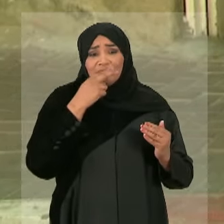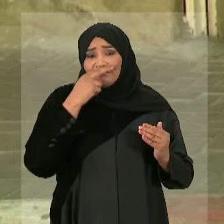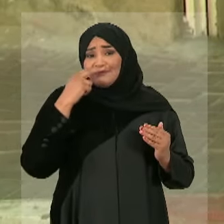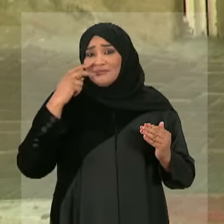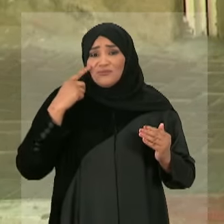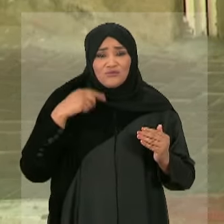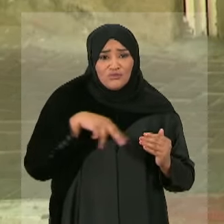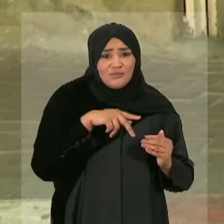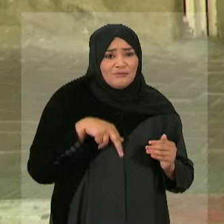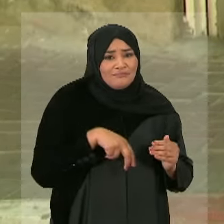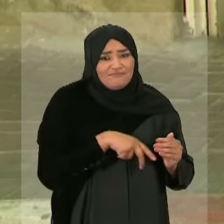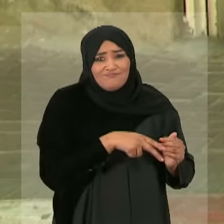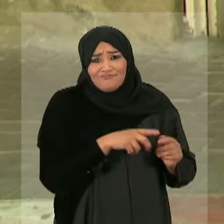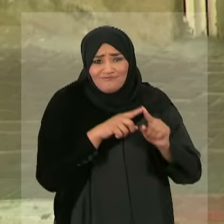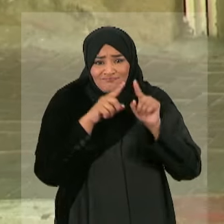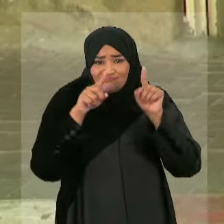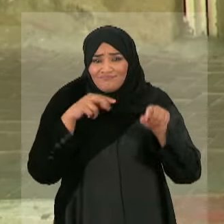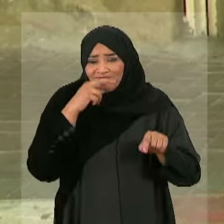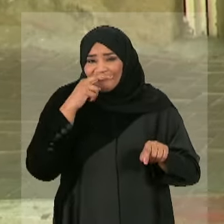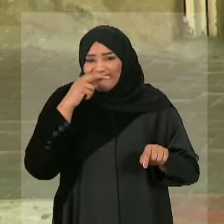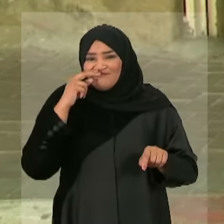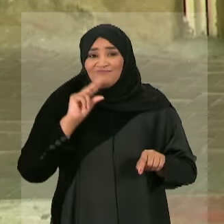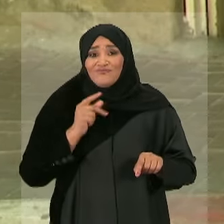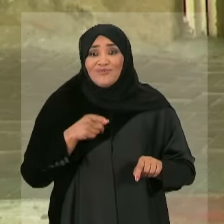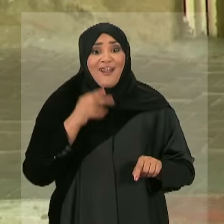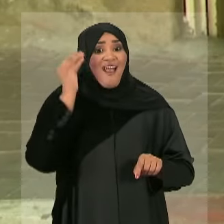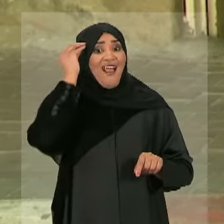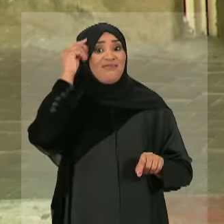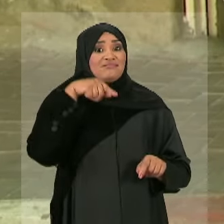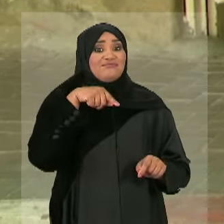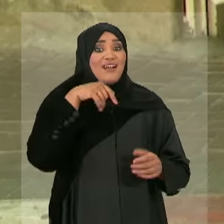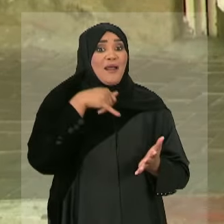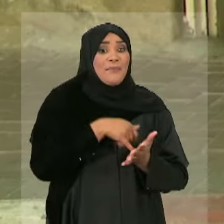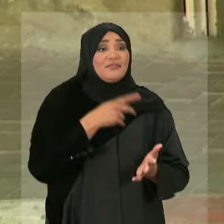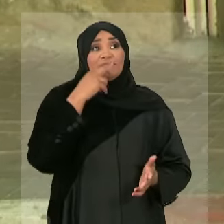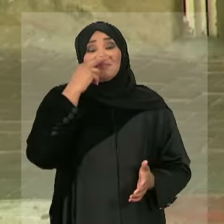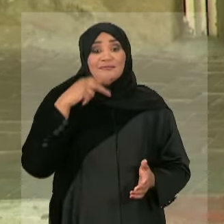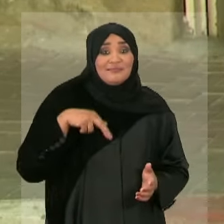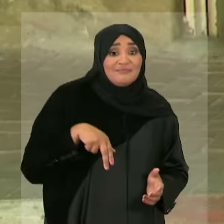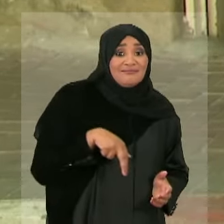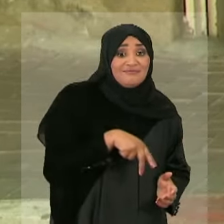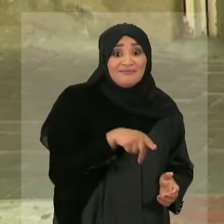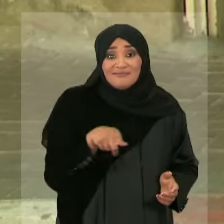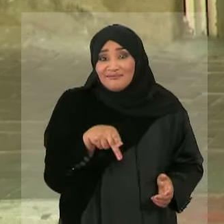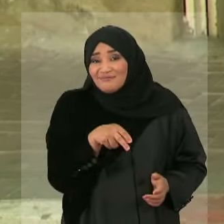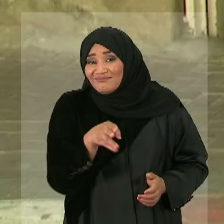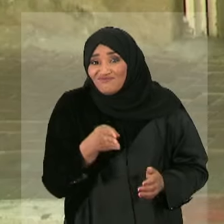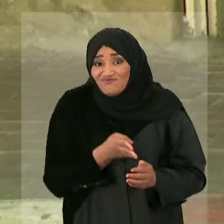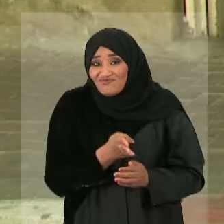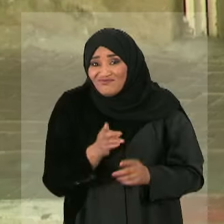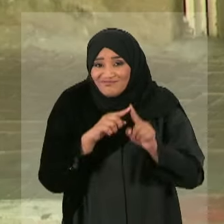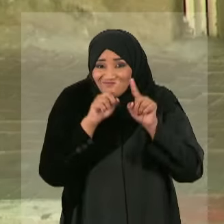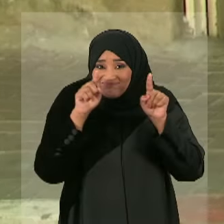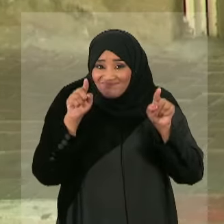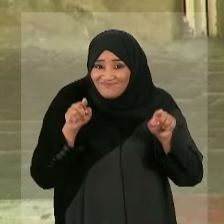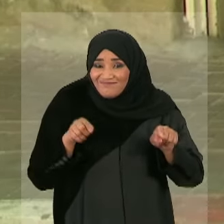وبضل يدفع ريحتهم الزعتر ورمز رمز إن العرب ارتباطنا بالأرض فبفوتوا بدخلوا عن هذا الباب